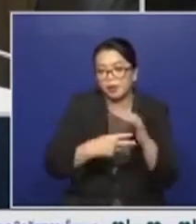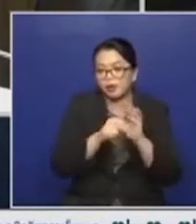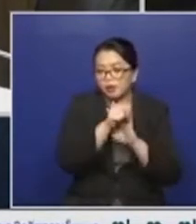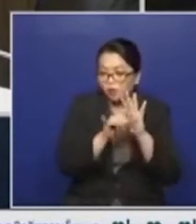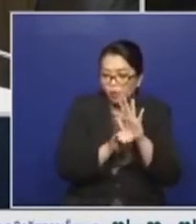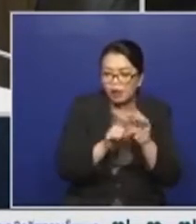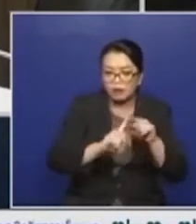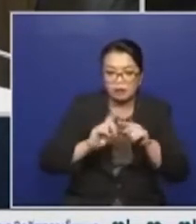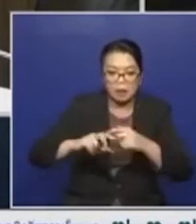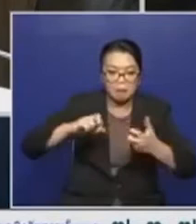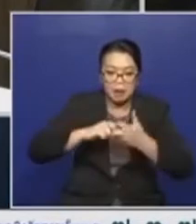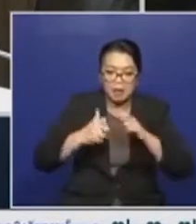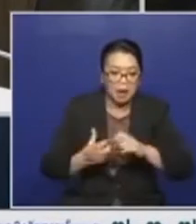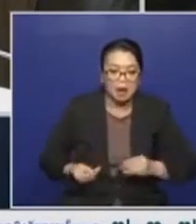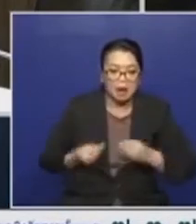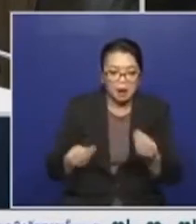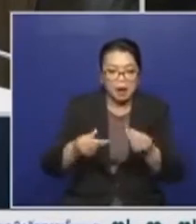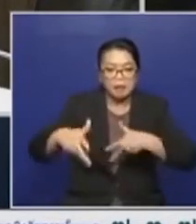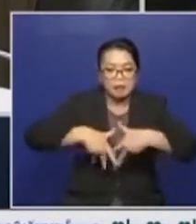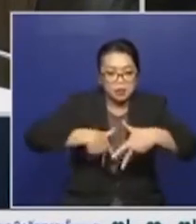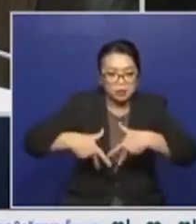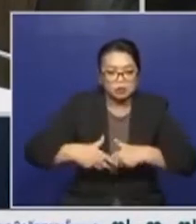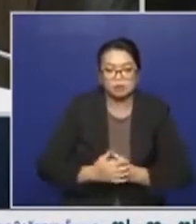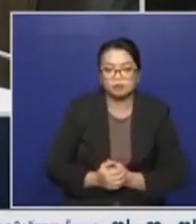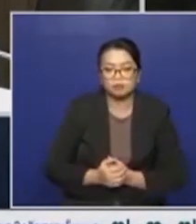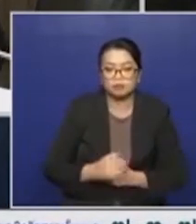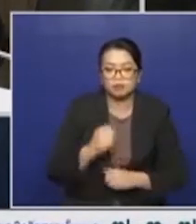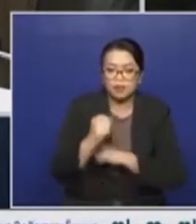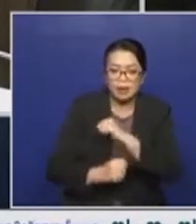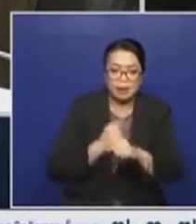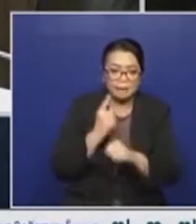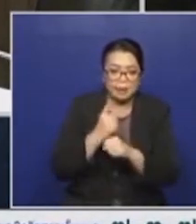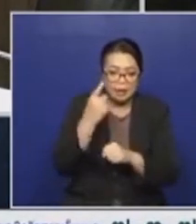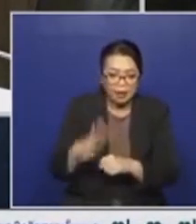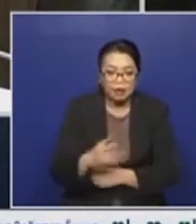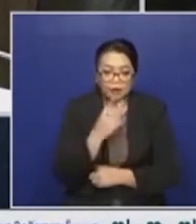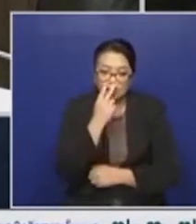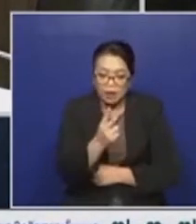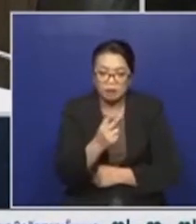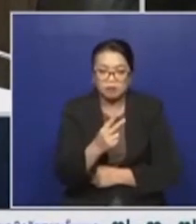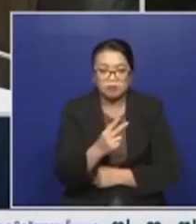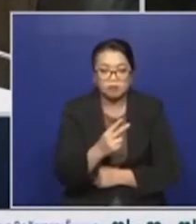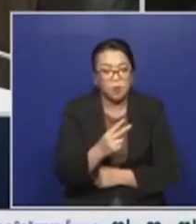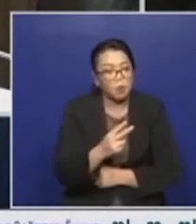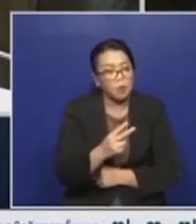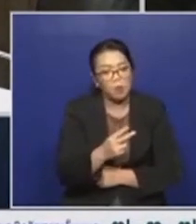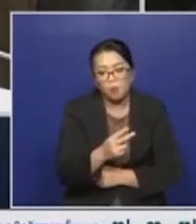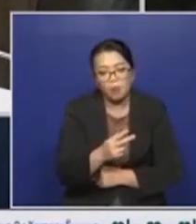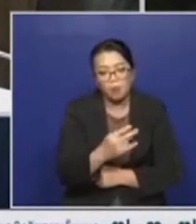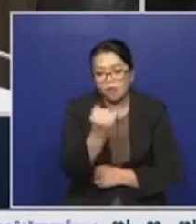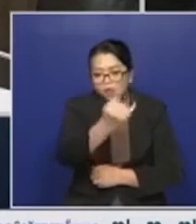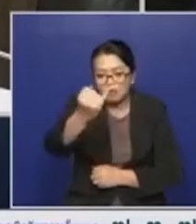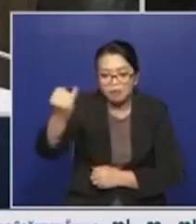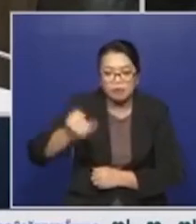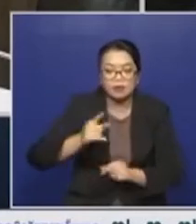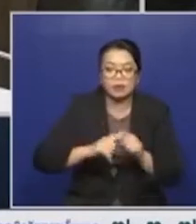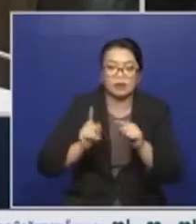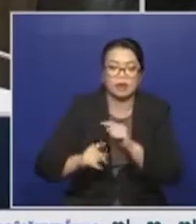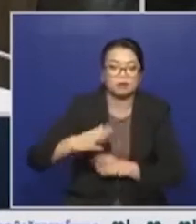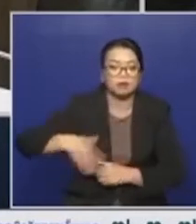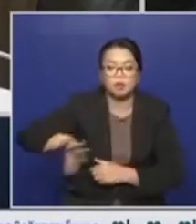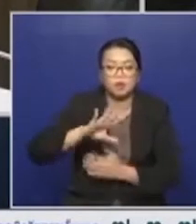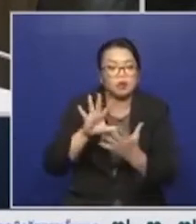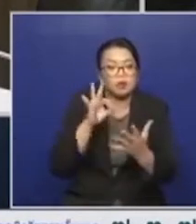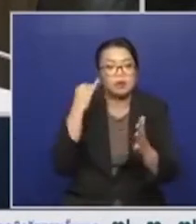ชนภายหน้าปีกว่าเราได้เห็นกับตาแล้วว่ามันผิดพลาดอย่างไรกับสิ่งที่พวกเราได้